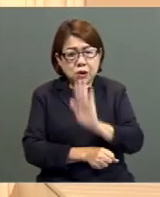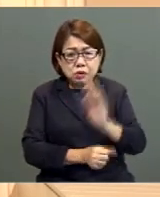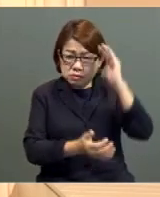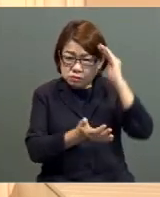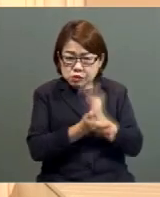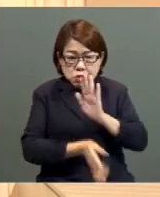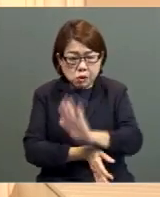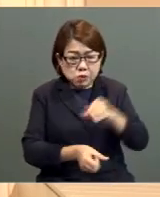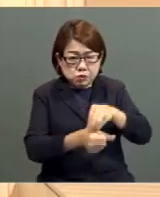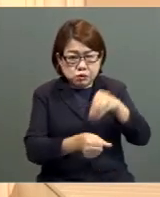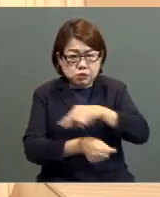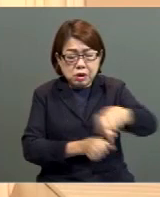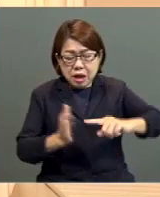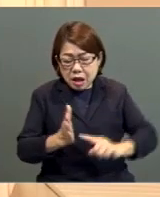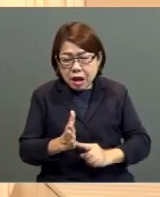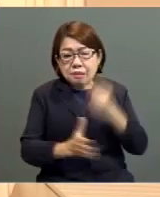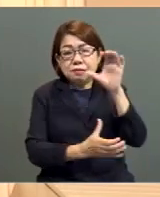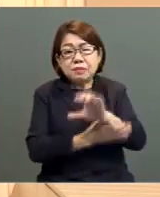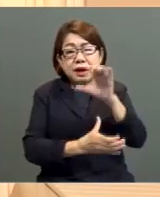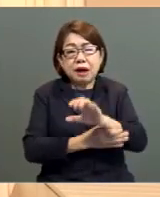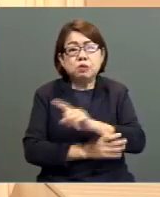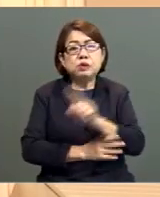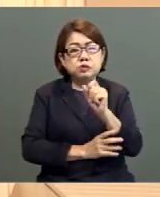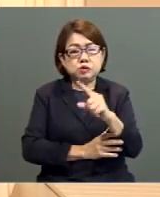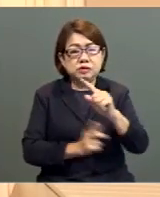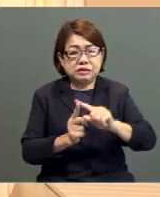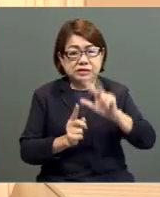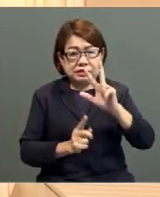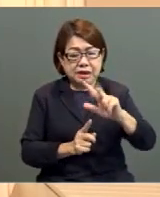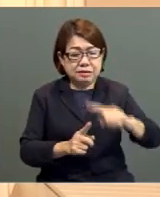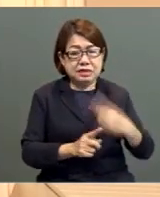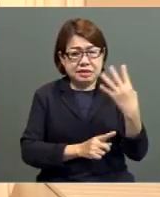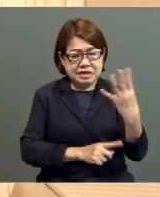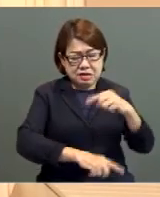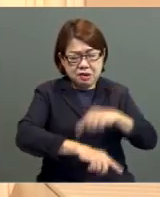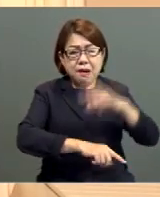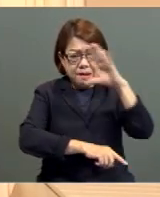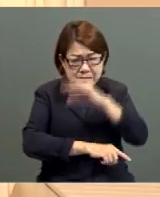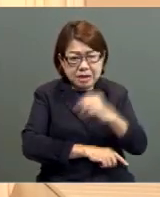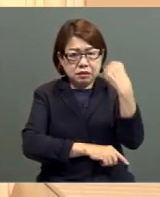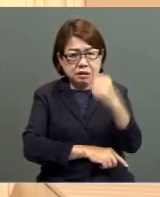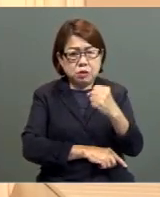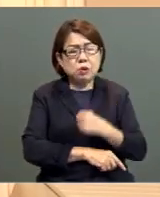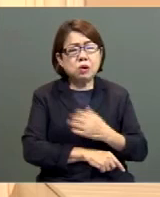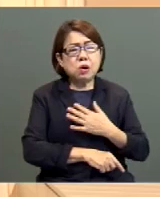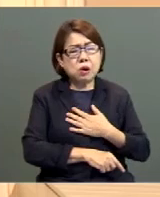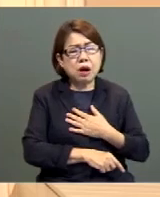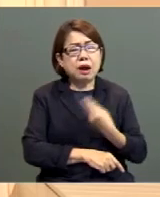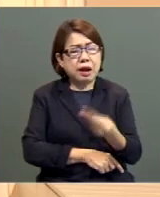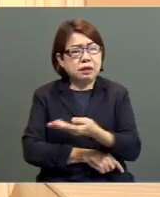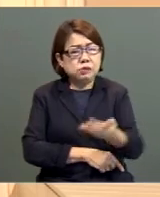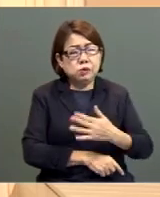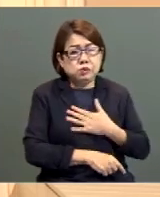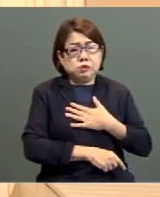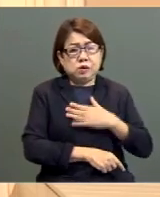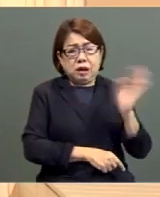จะเริ่มปฏิบัติในวันศุกร์ที่3เมษายนเวลา4ทุ่มซึ่งต้องขอให้พี่น้องประชาชนอย่าตื่นตระหนกและ